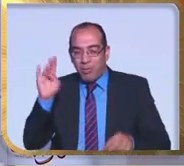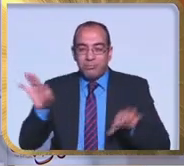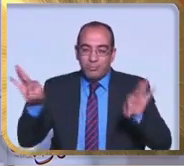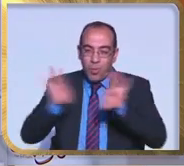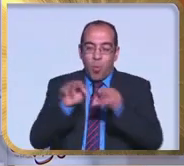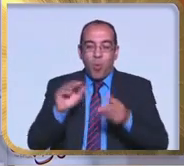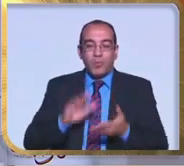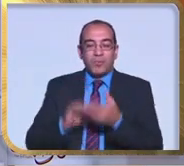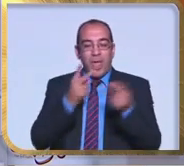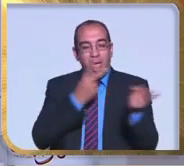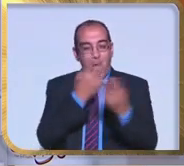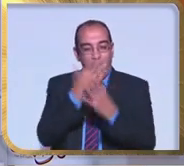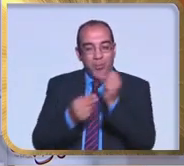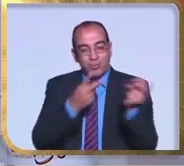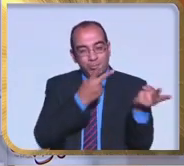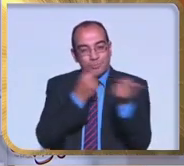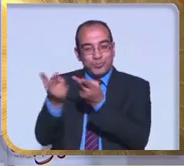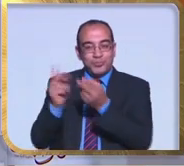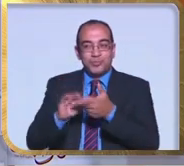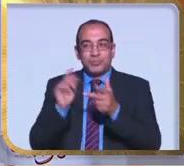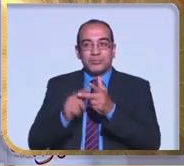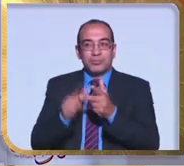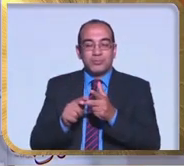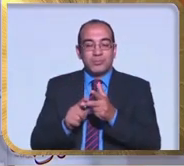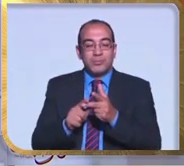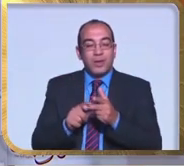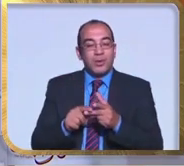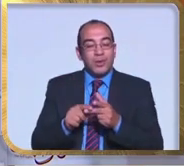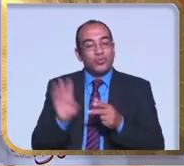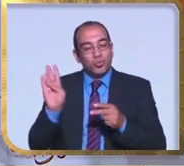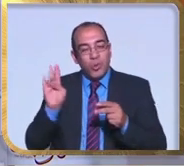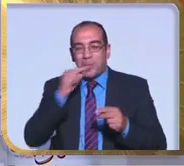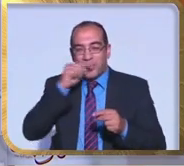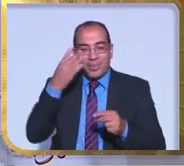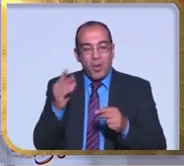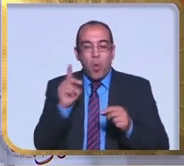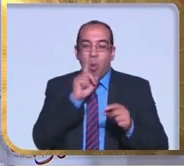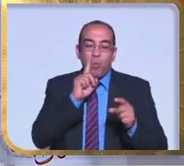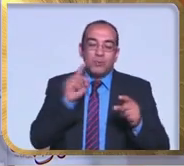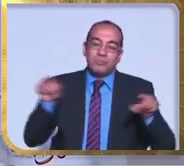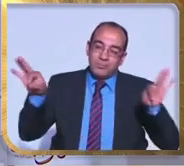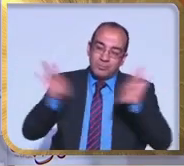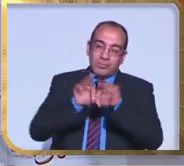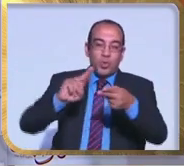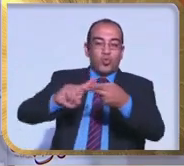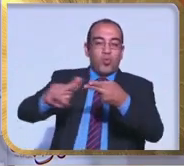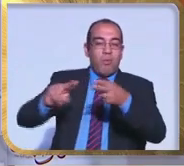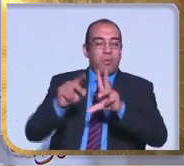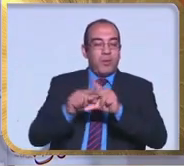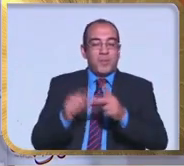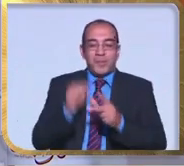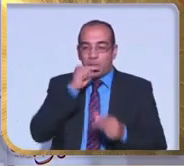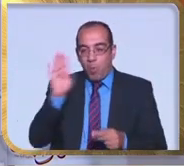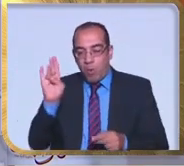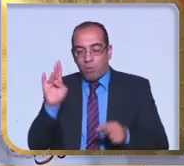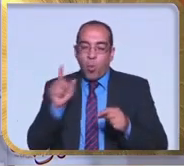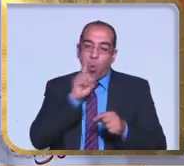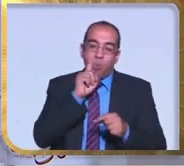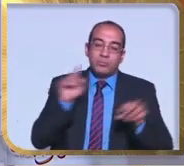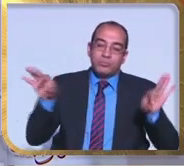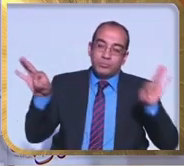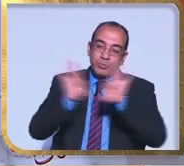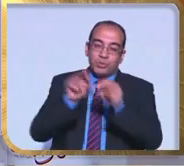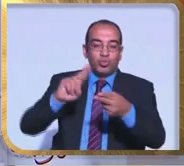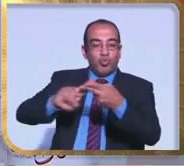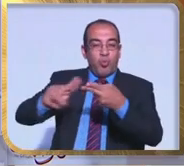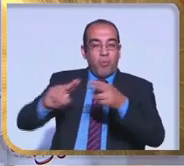بيكي وبيزورك، مش هيبقى فيه استقرار قوي طول ما يعني حماتها مقطعاها وما بتكلمهاش. فلازم حضرتك برضو